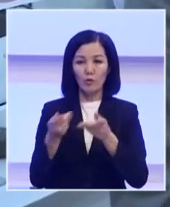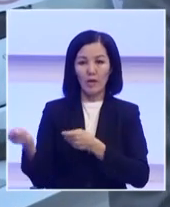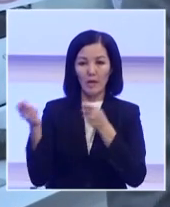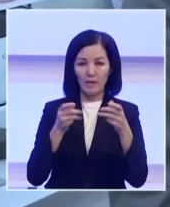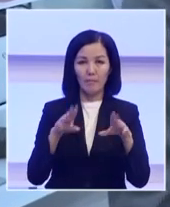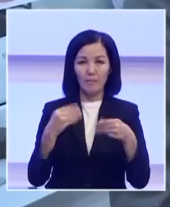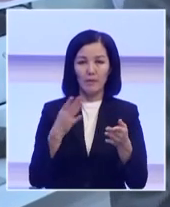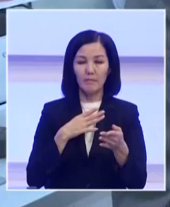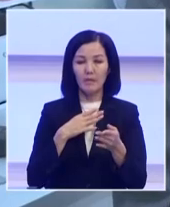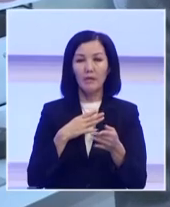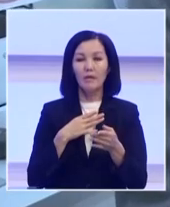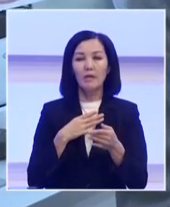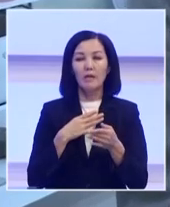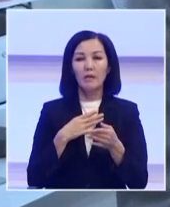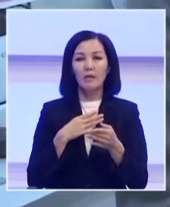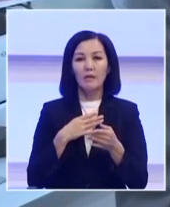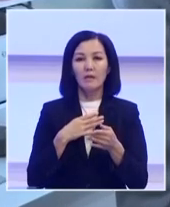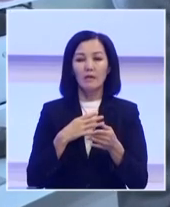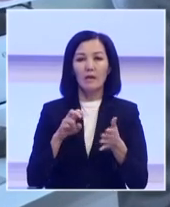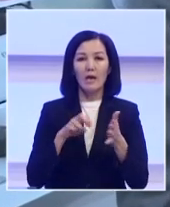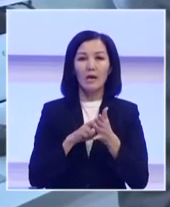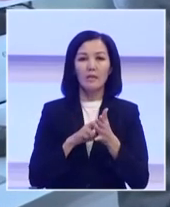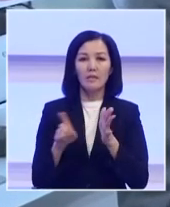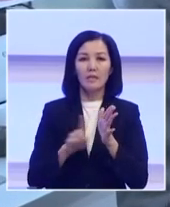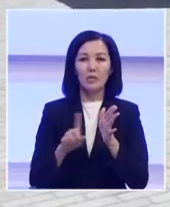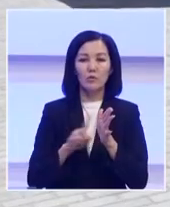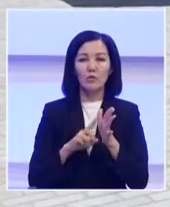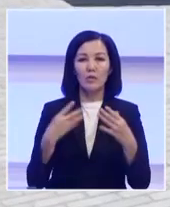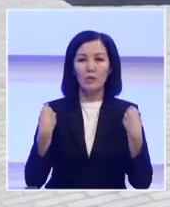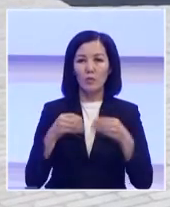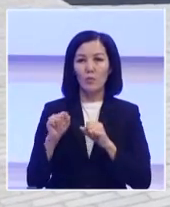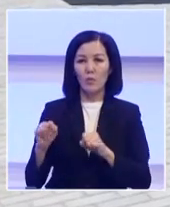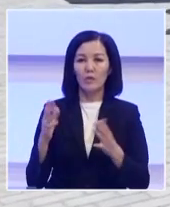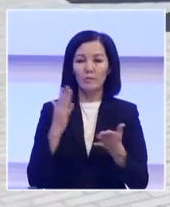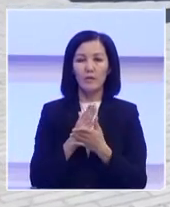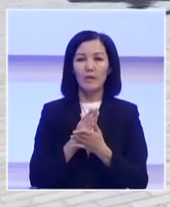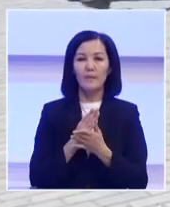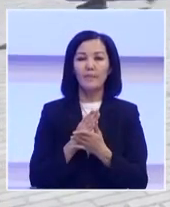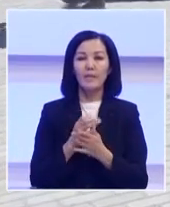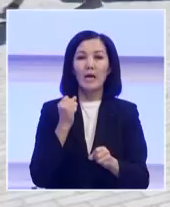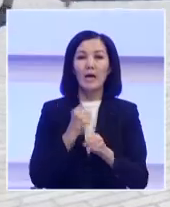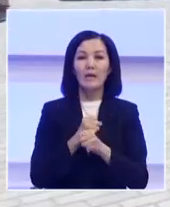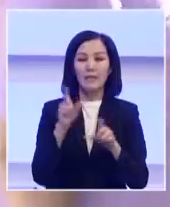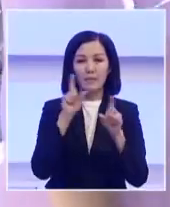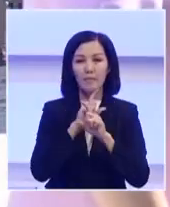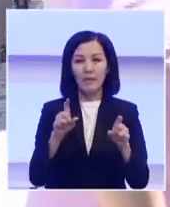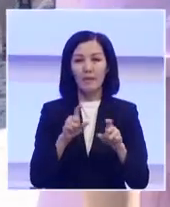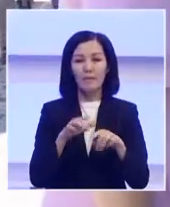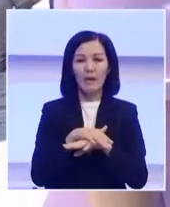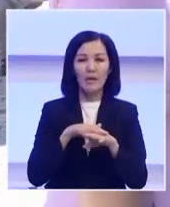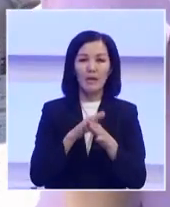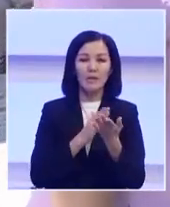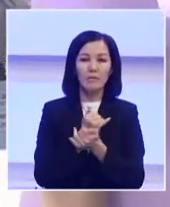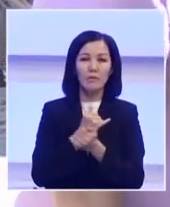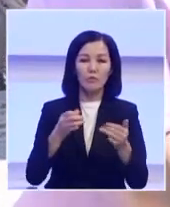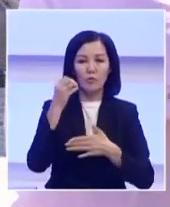береміз. Ол үшін бізде жаңа хаттасушыларымыздың арнайы формалары бар. Санитарлық нормаларды қатаң сақтаған мекемелердің бірі халыққа қызмет